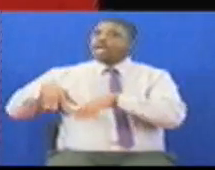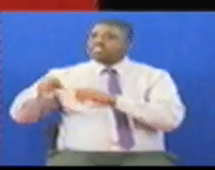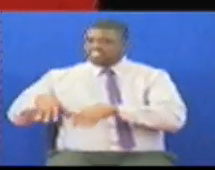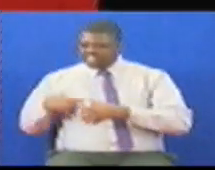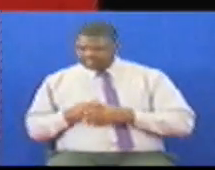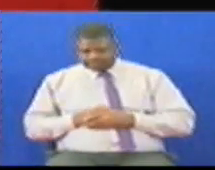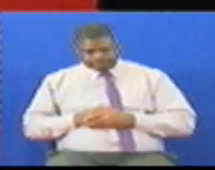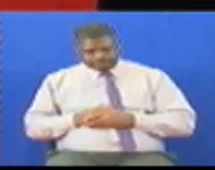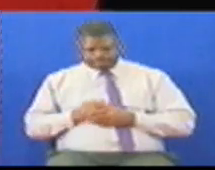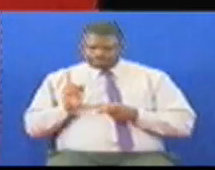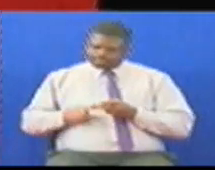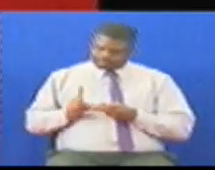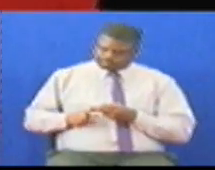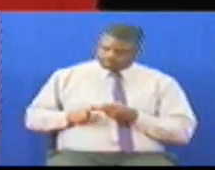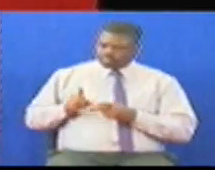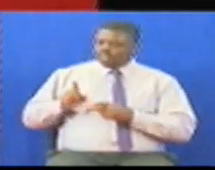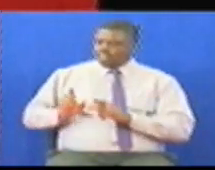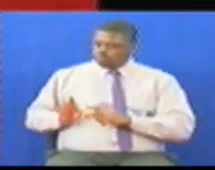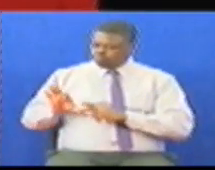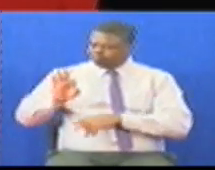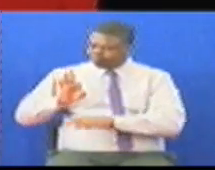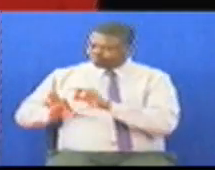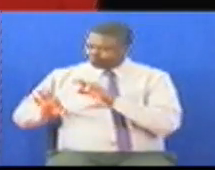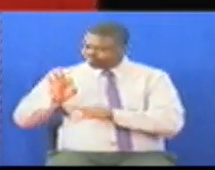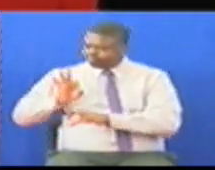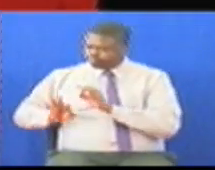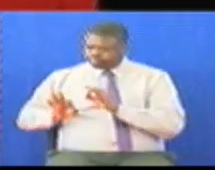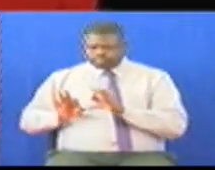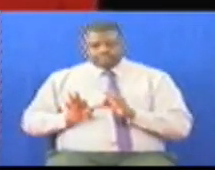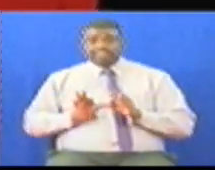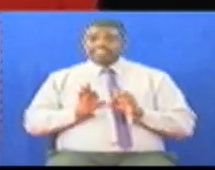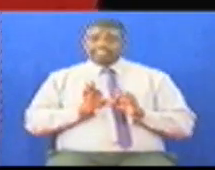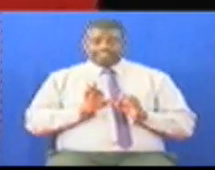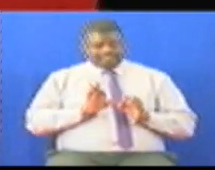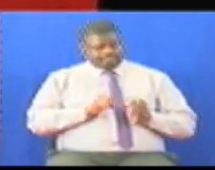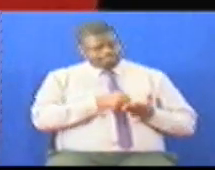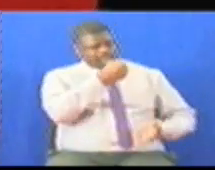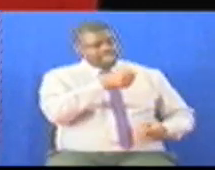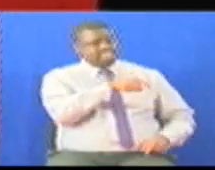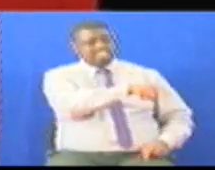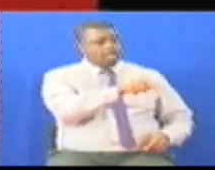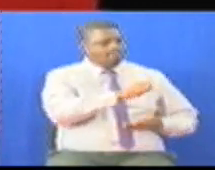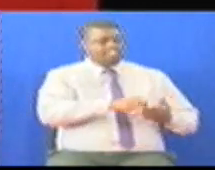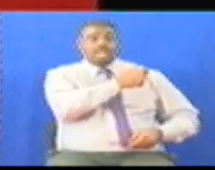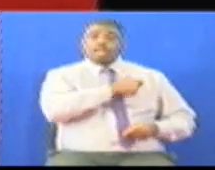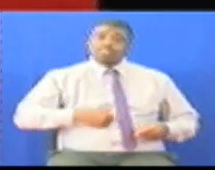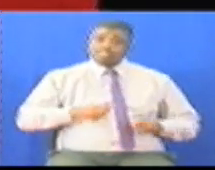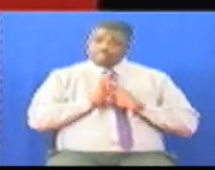ilifanya uchambuzi wa bajeti ya ofisi hii ya Rais mwenye kutumisha wana utawala bora tarehe 17 Machi